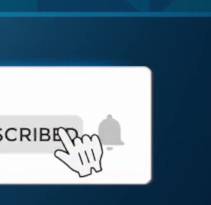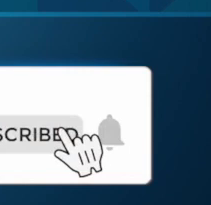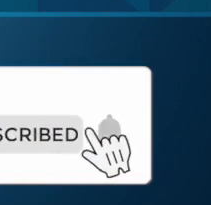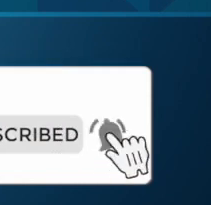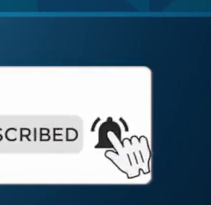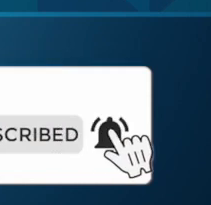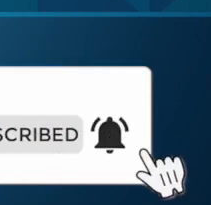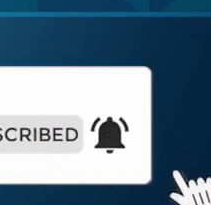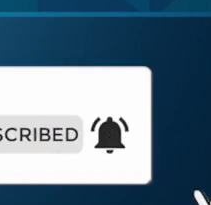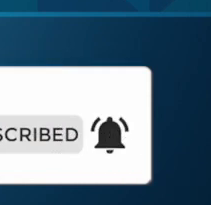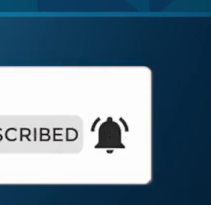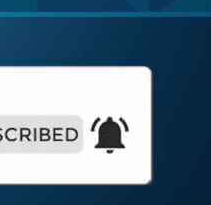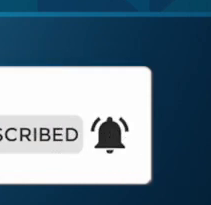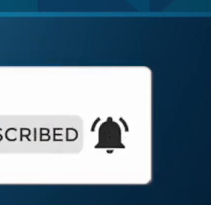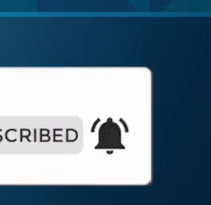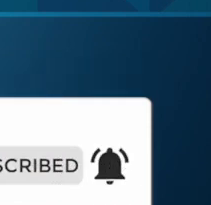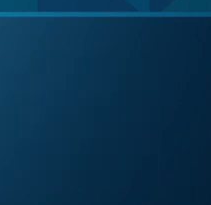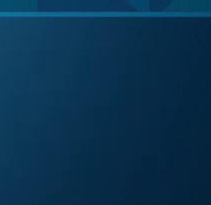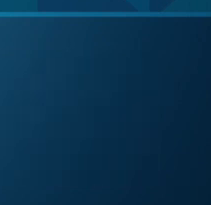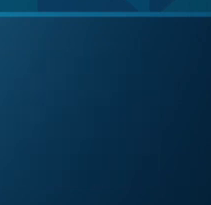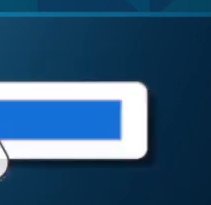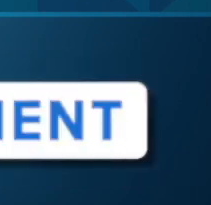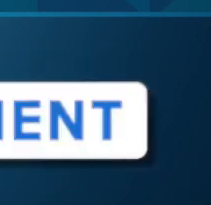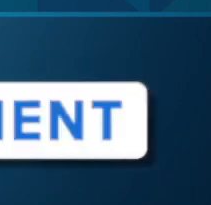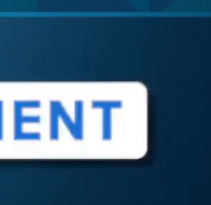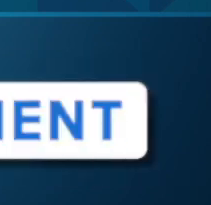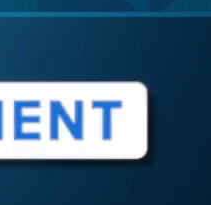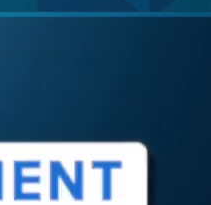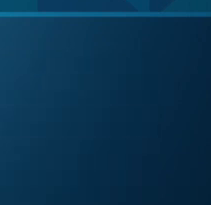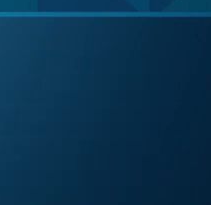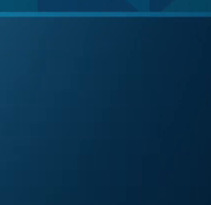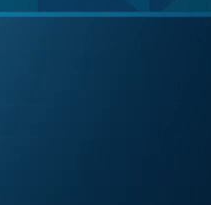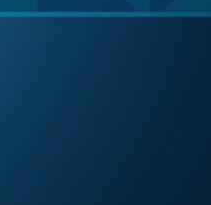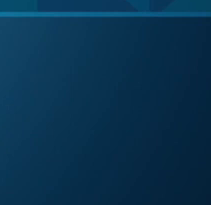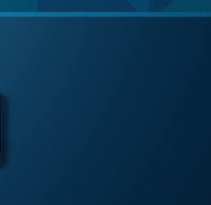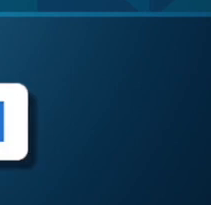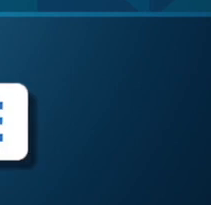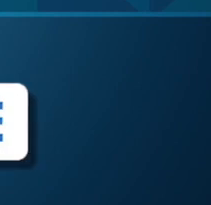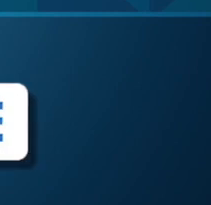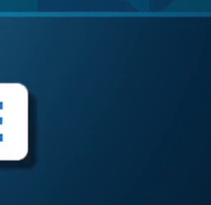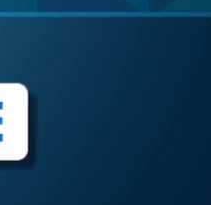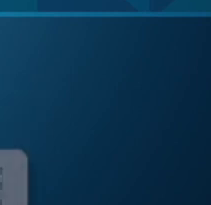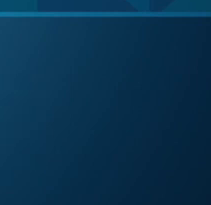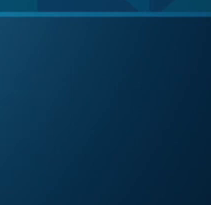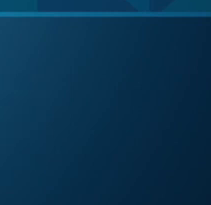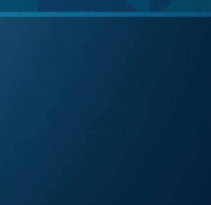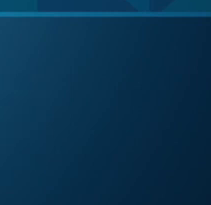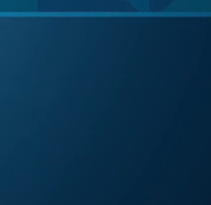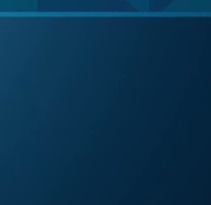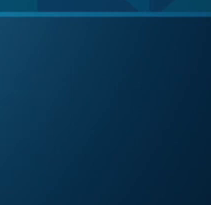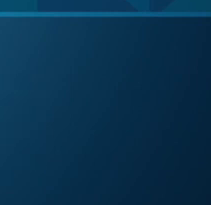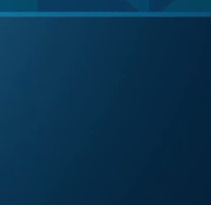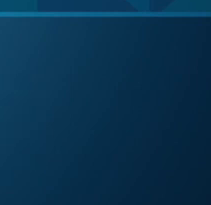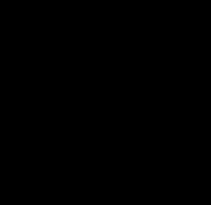RTTL, hanehang botão notificação. Fo comentário no fahetutang ba media social Siraseluk.